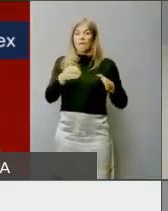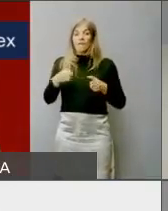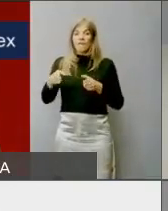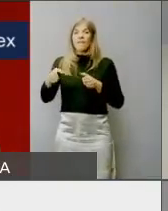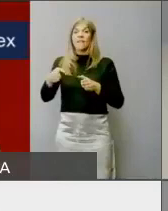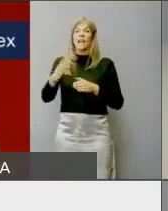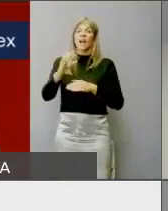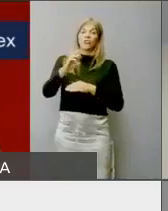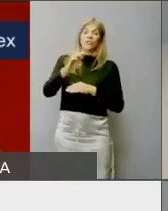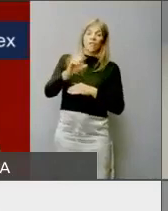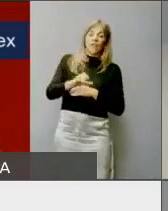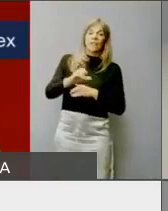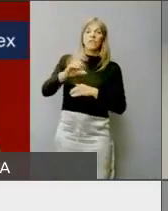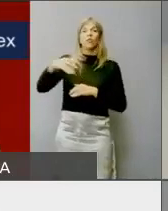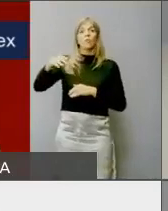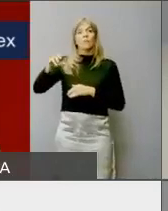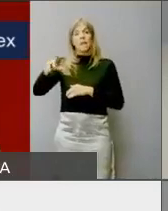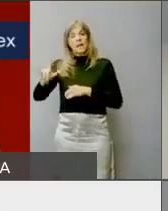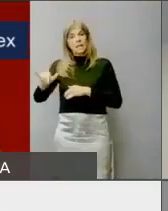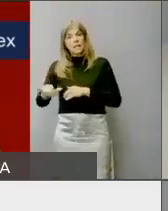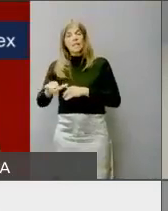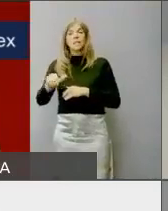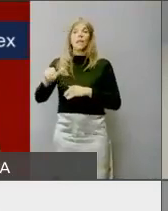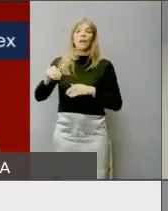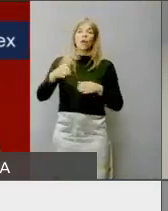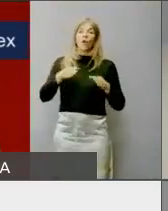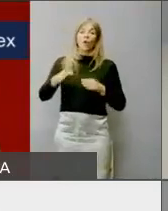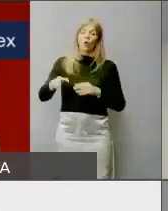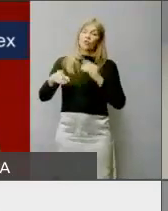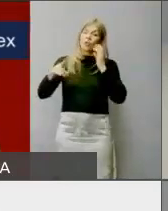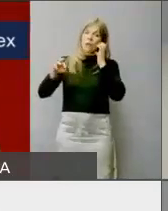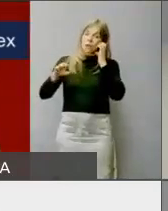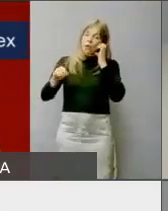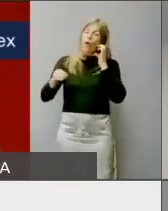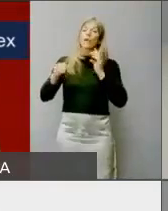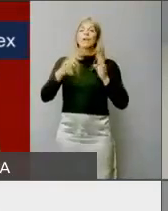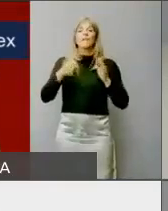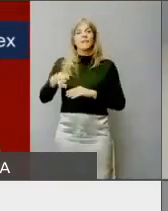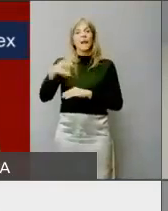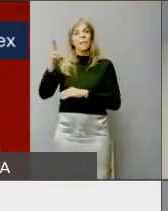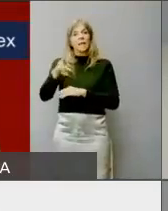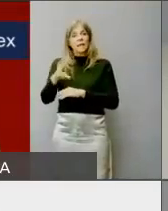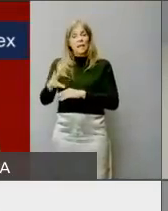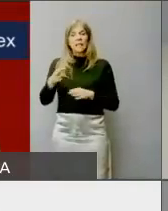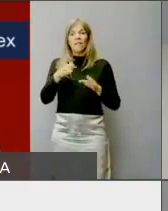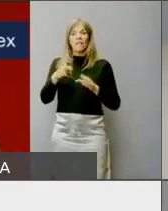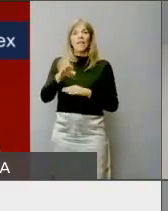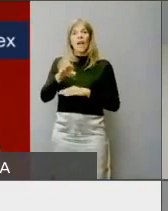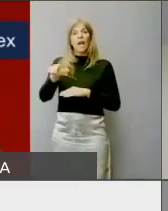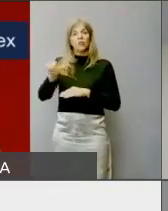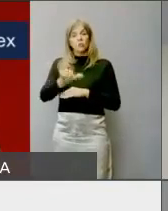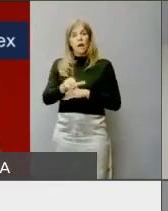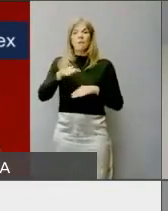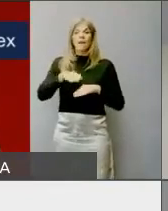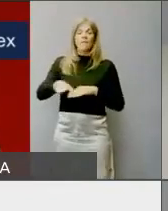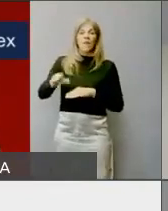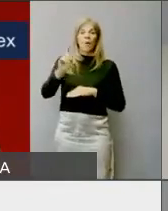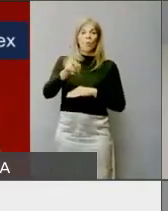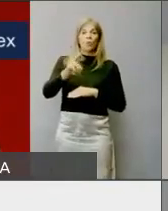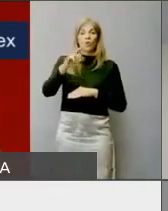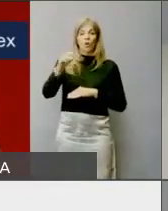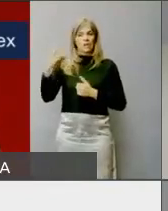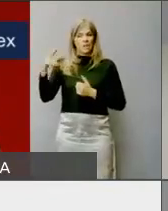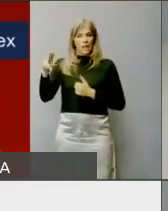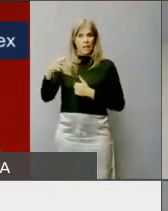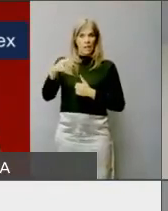in via cervetto via melis corso perrone gli appennini via benedetti viene della superba eve guido rossa vie dove